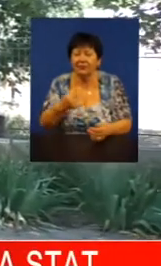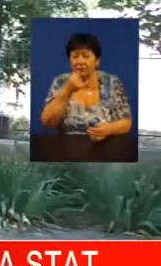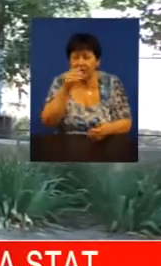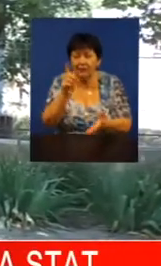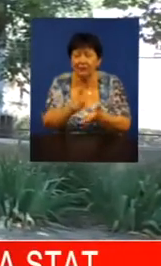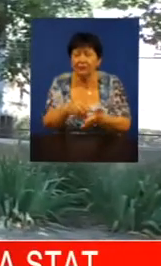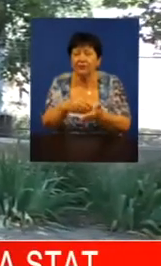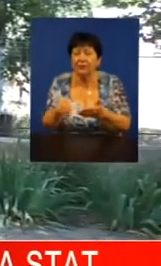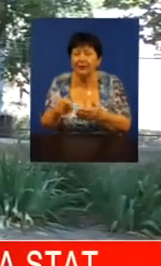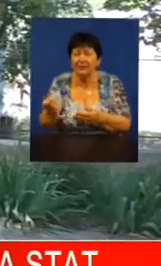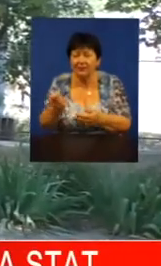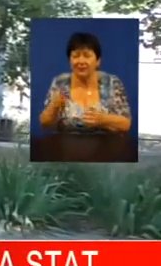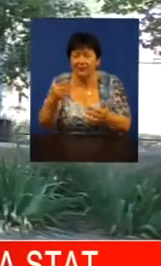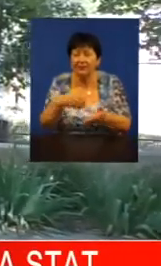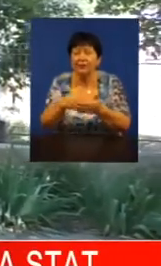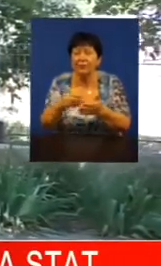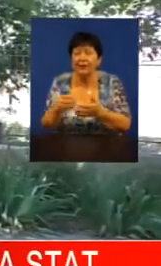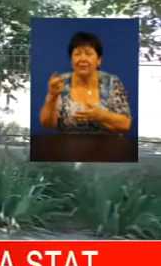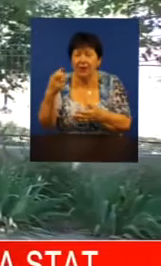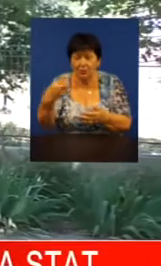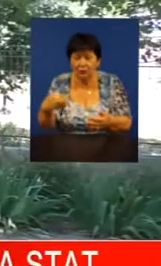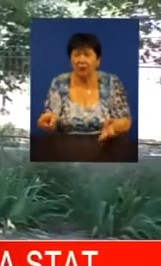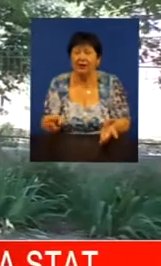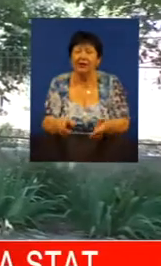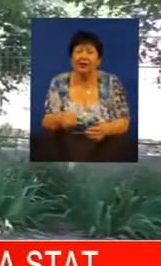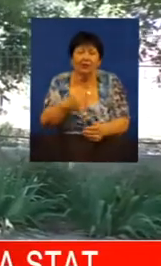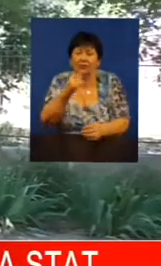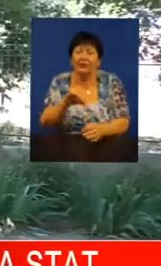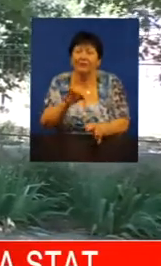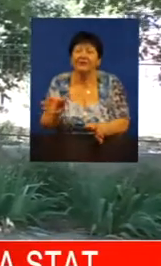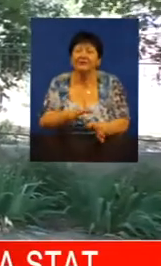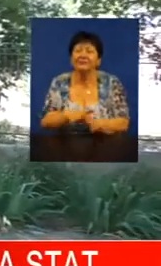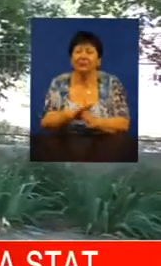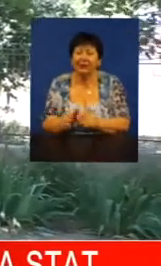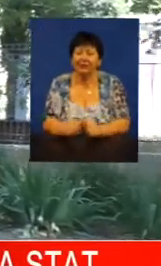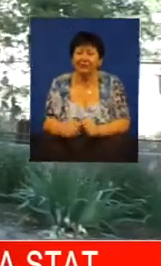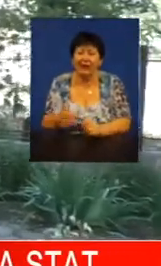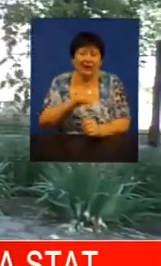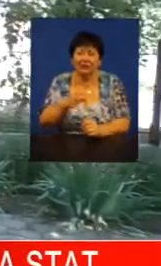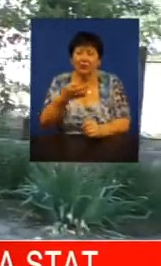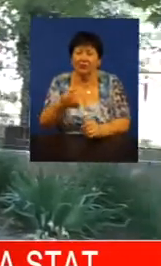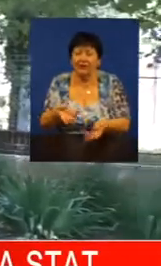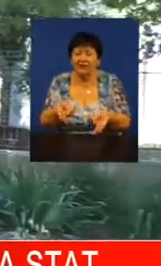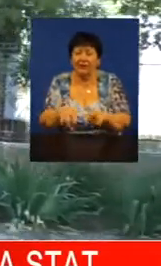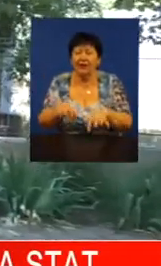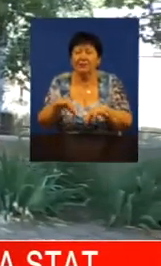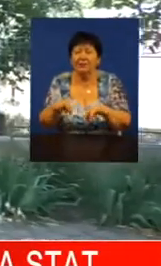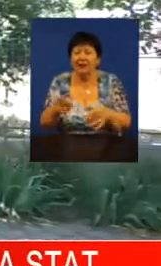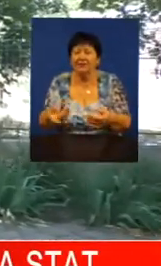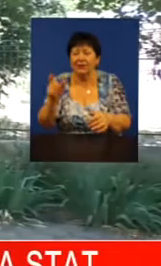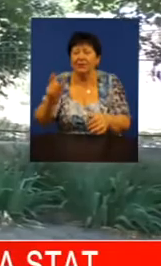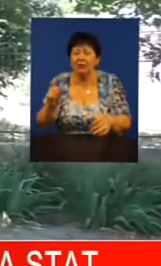cumpărăm sămânță, trebuie să cumpărăm motorină și noi nu putem face nimic. Asta nu ne duce la bine, dar să rămâie pământ, să rămâie oameni